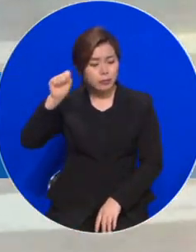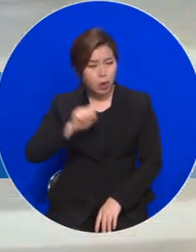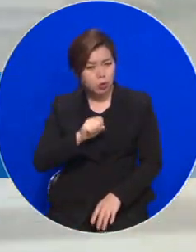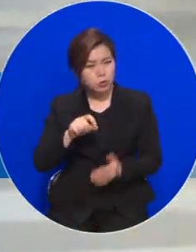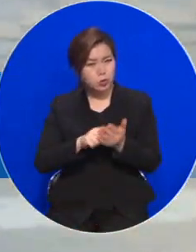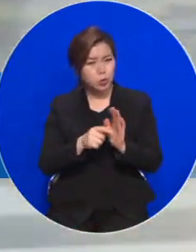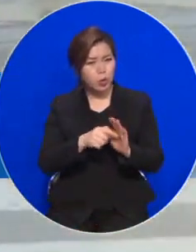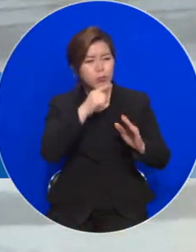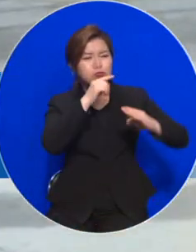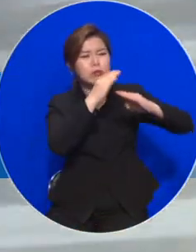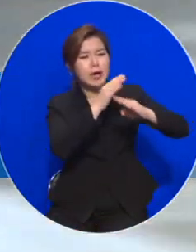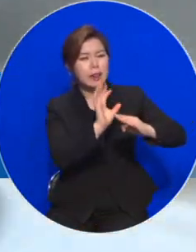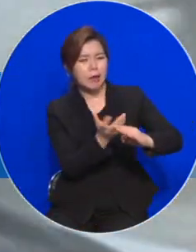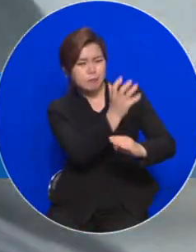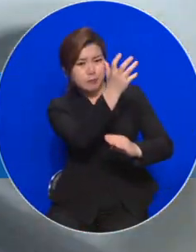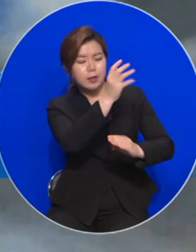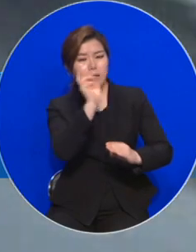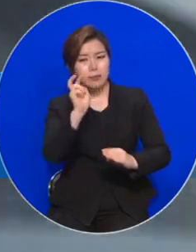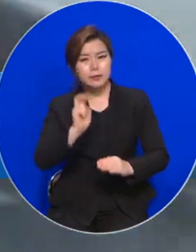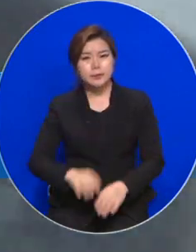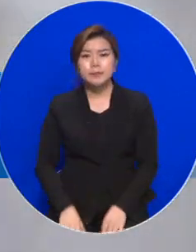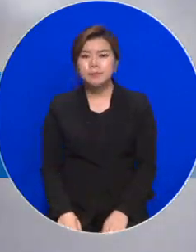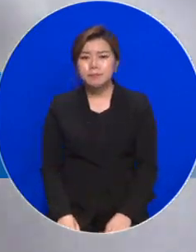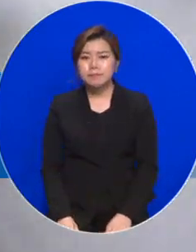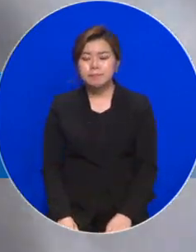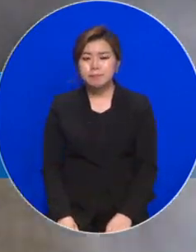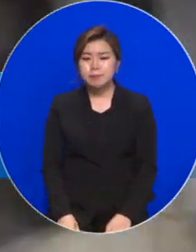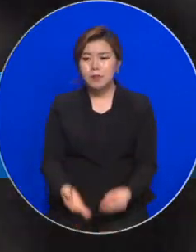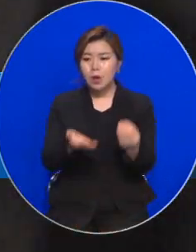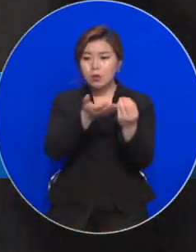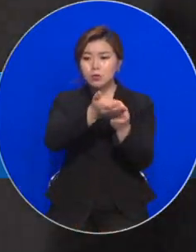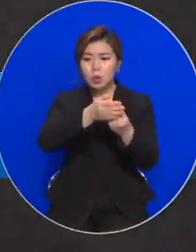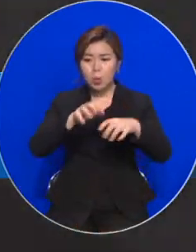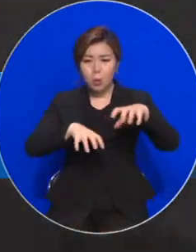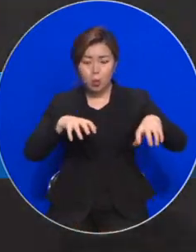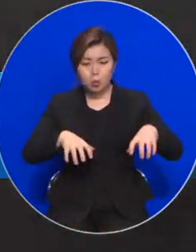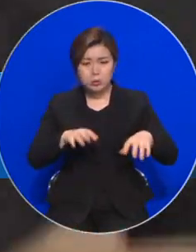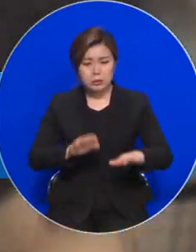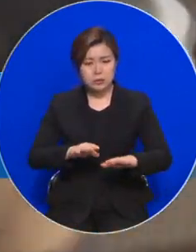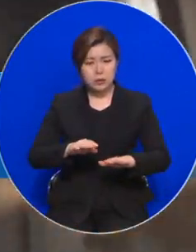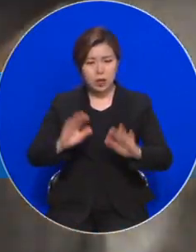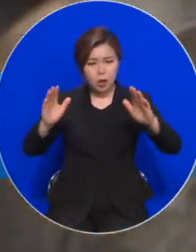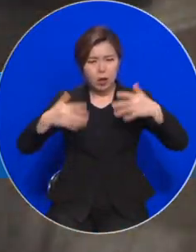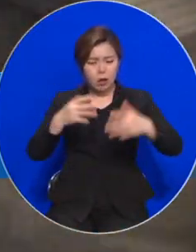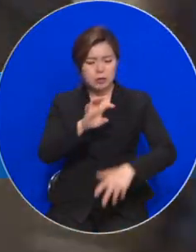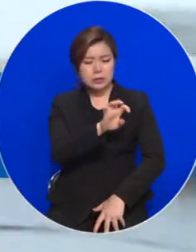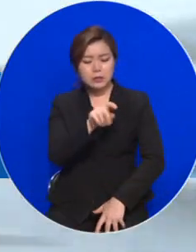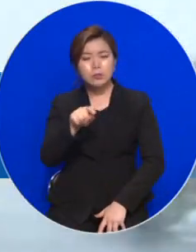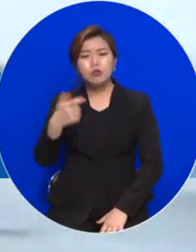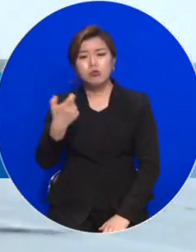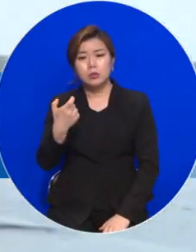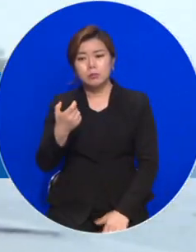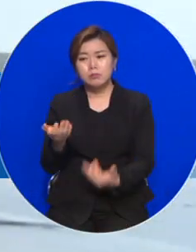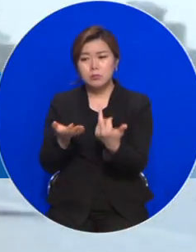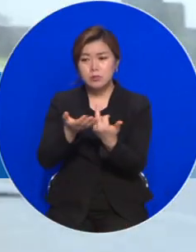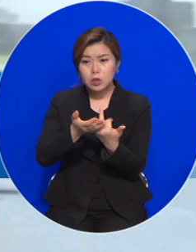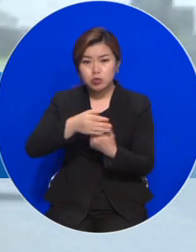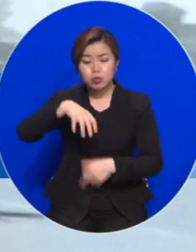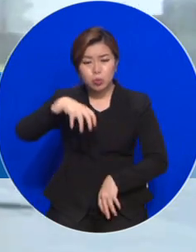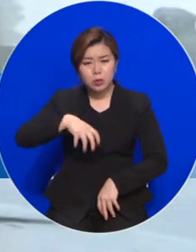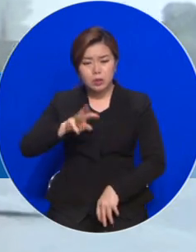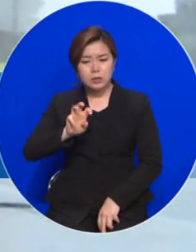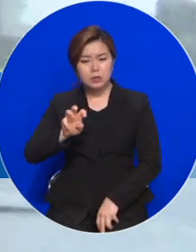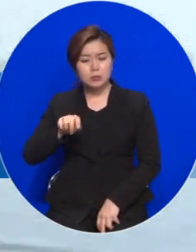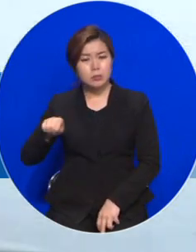것으로 예상됩니다. 서해 도서 지역은 내일 낮까지 최대 순간풍속 초속 40에서 60m, 제주와 서해안은